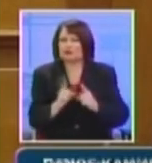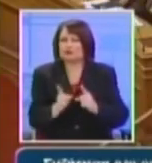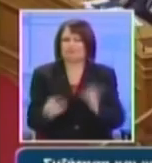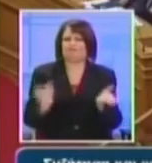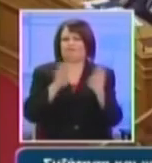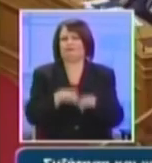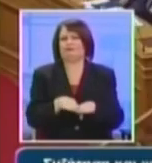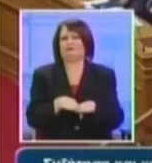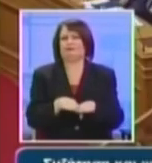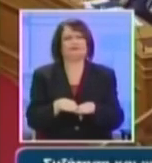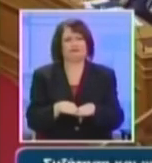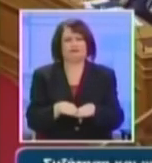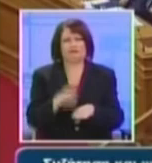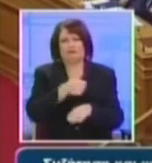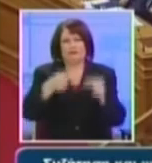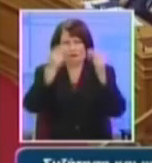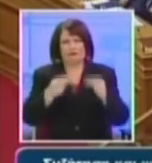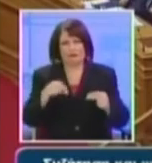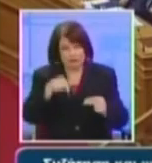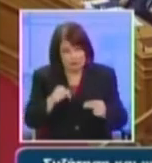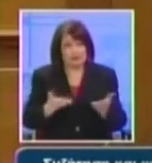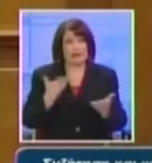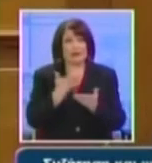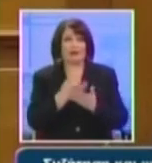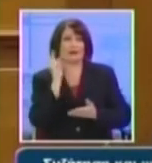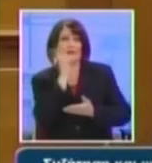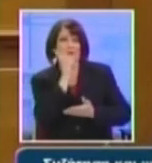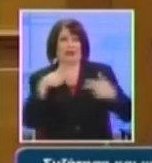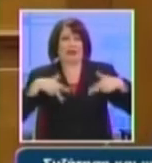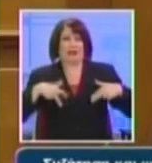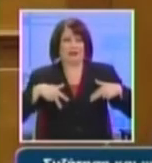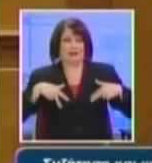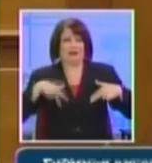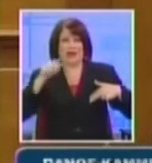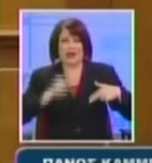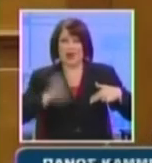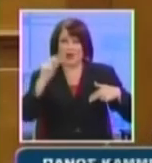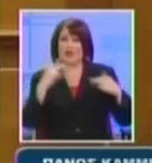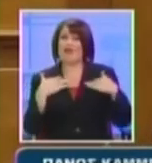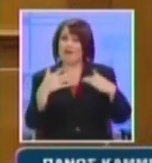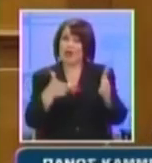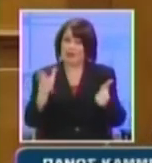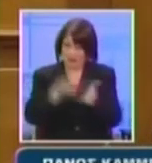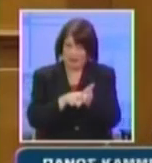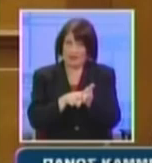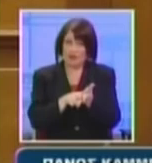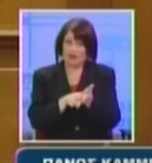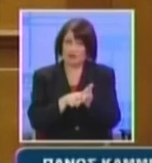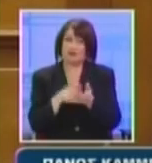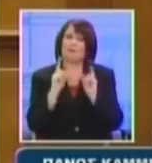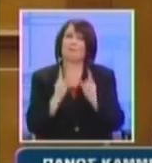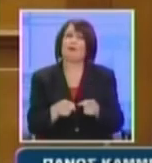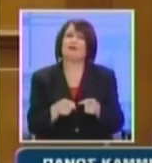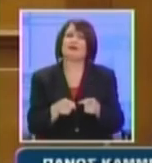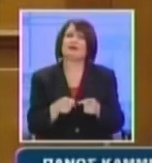Σήμερα η ψήφος εμπιστοσύνης, η ψήφος της πιστείας έχει να κάνει ακόμα με το εάν θα επικυρώσει η Βουλή των Ελλήνων την απόφαση